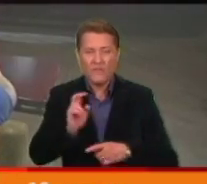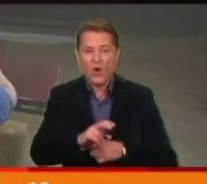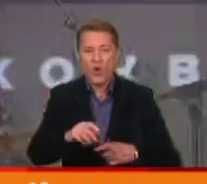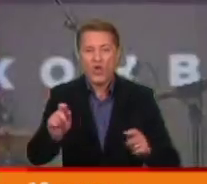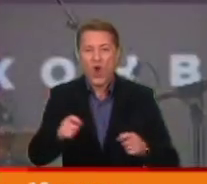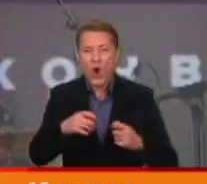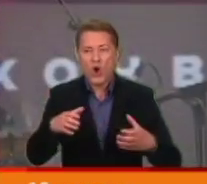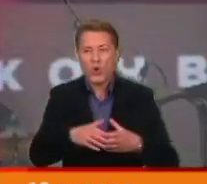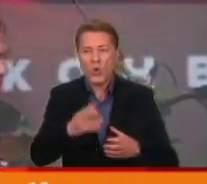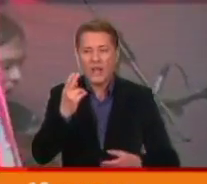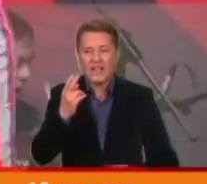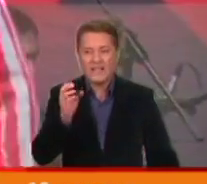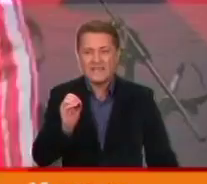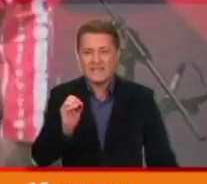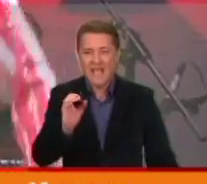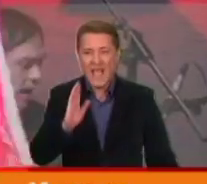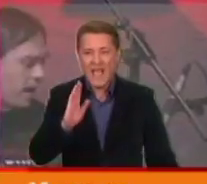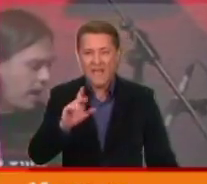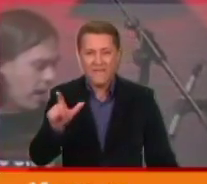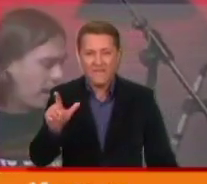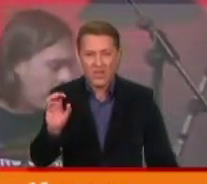«The View». Наші почуття.